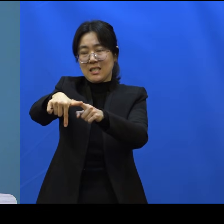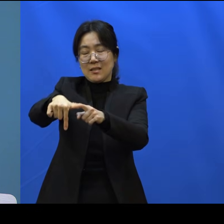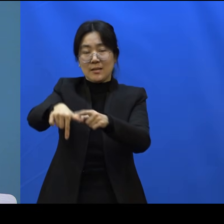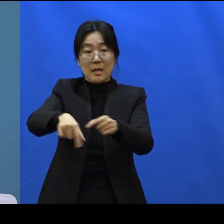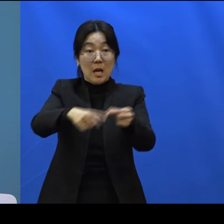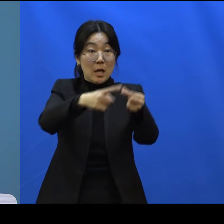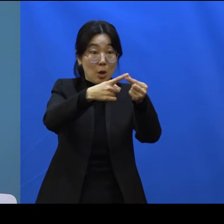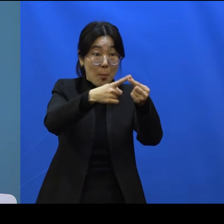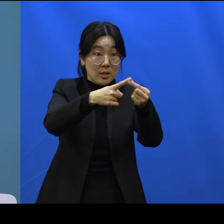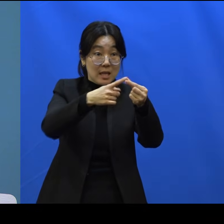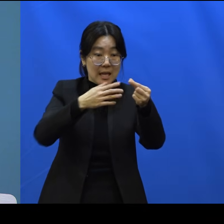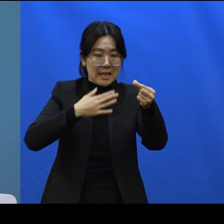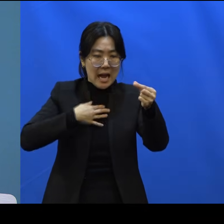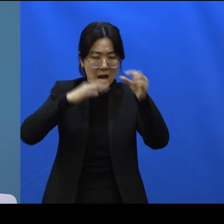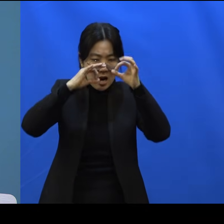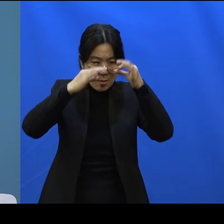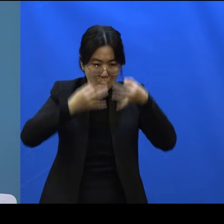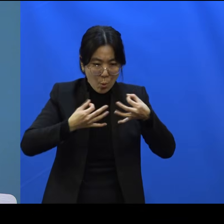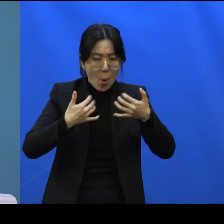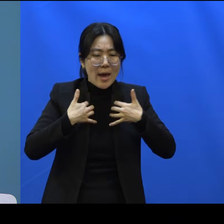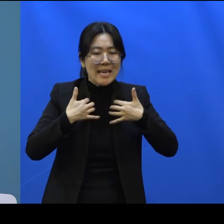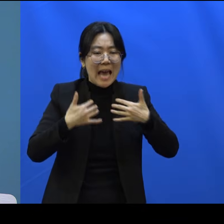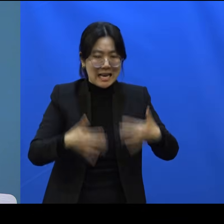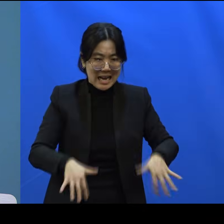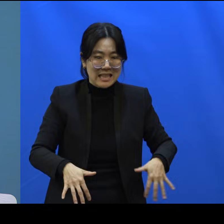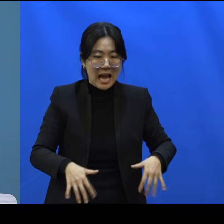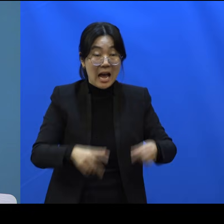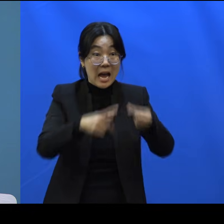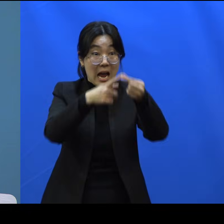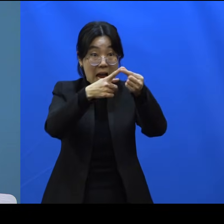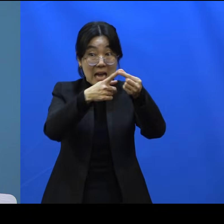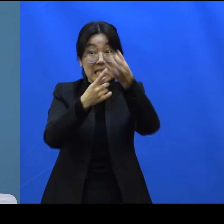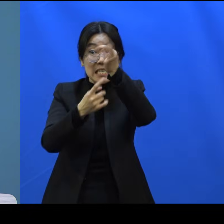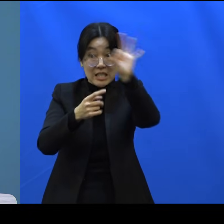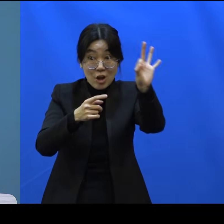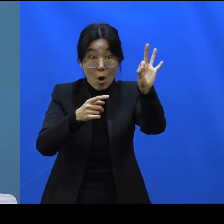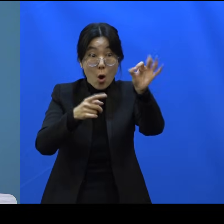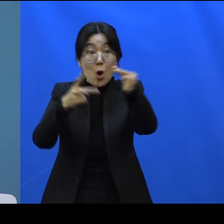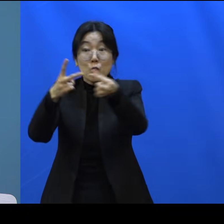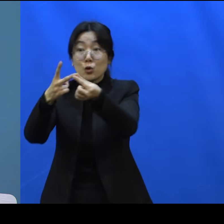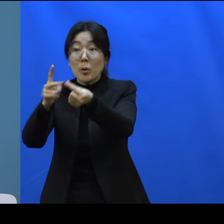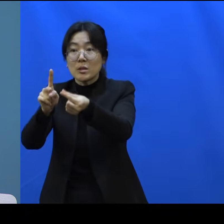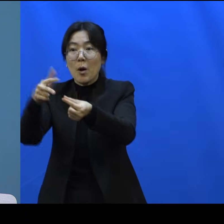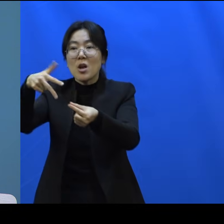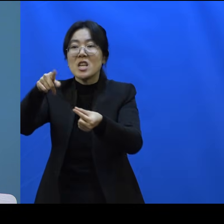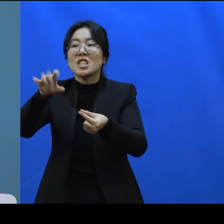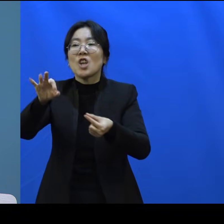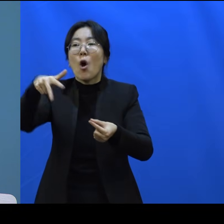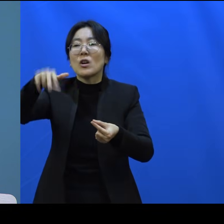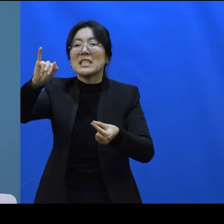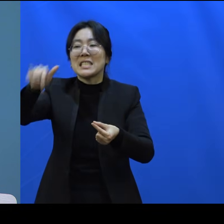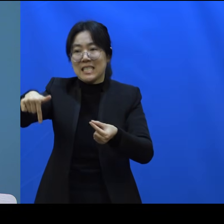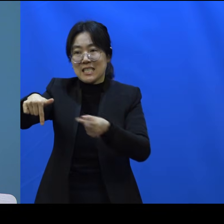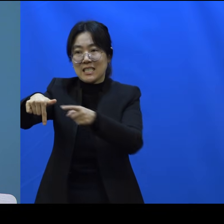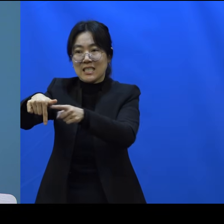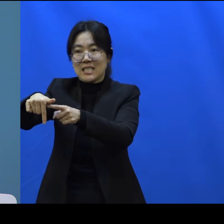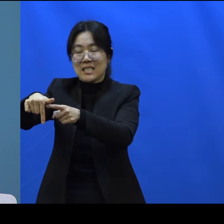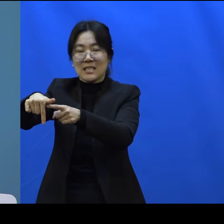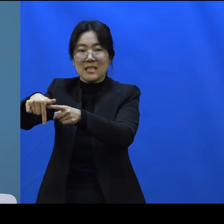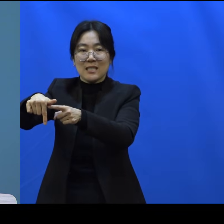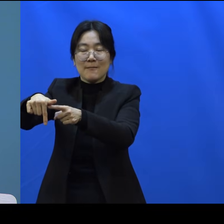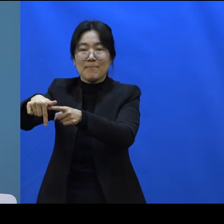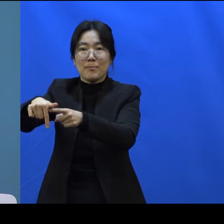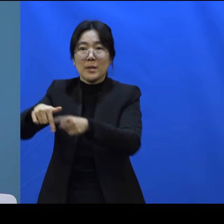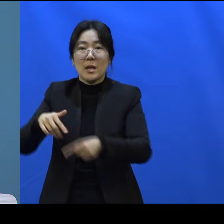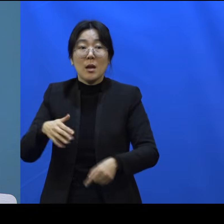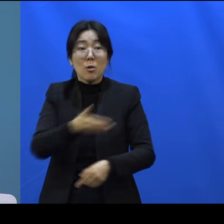자신의 상태를 정직하게 표현하는 거. 정직함. 자기 평가에 솔직해야 된다는 거예요. 그래서 여러분, 내가